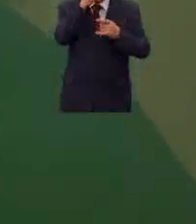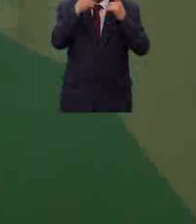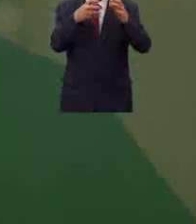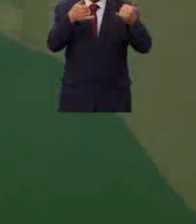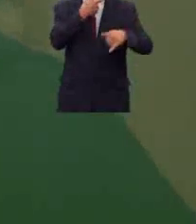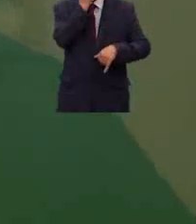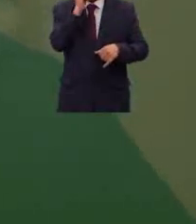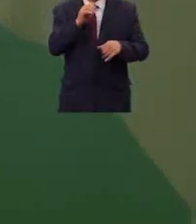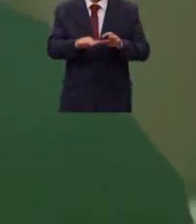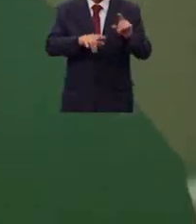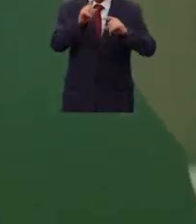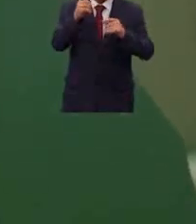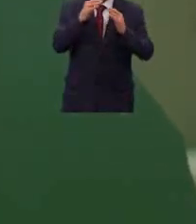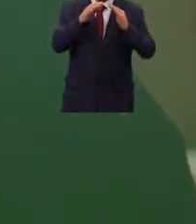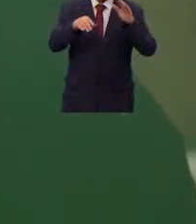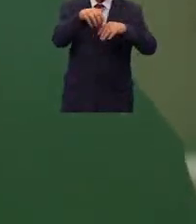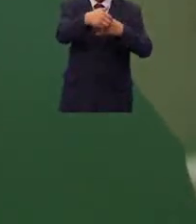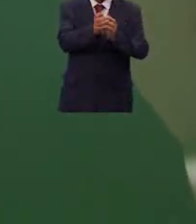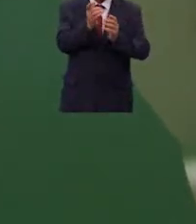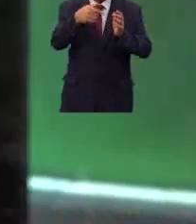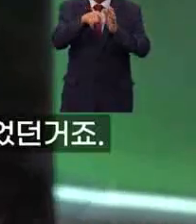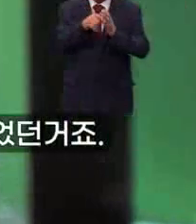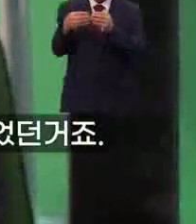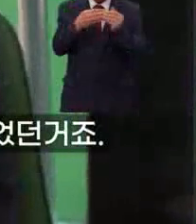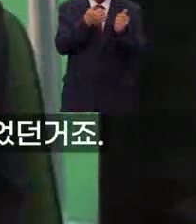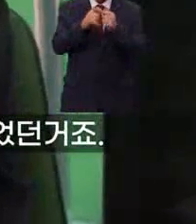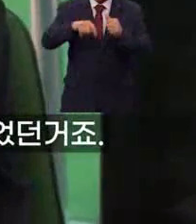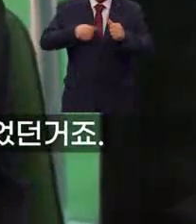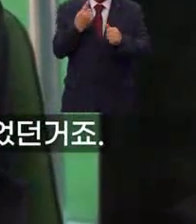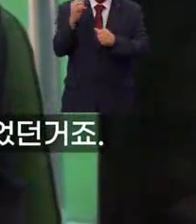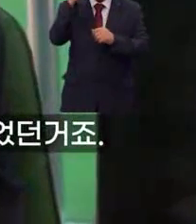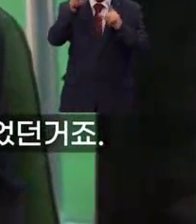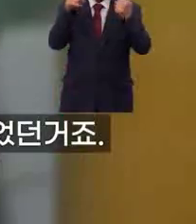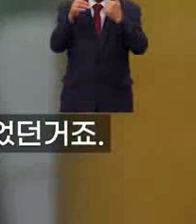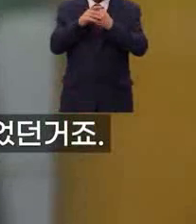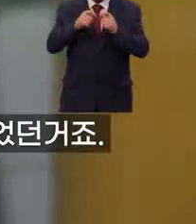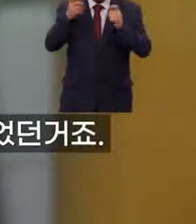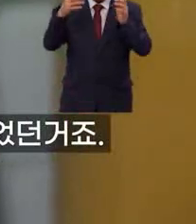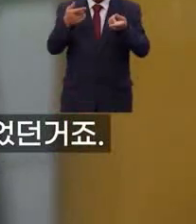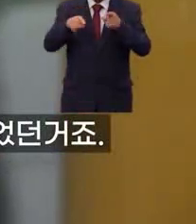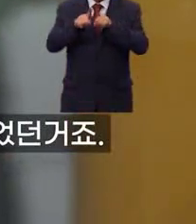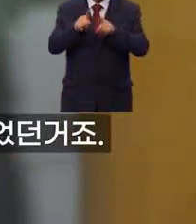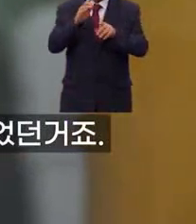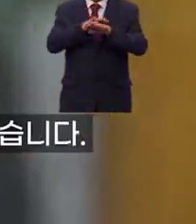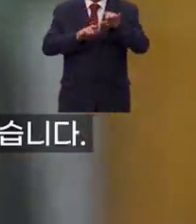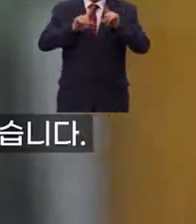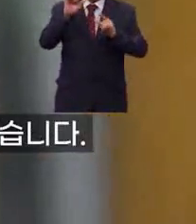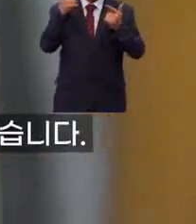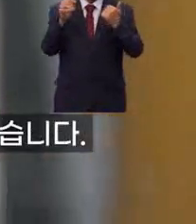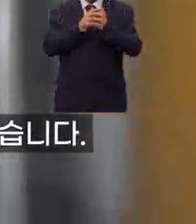게 현실입니다. 마을 공동체를 위해서 유도하고 끌어들였지만 자발적인 동기가 아니다 보니까 오랫동안 함께 할 수 있는 실정이 아니었던